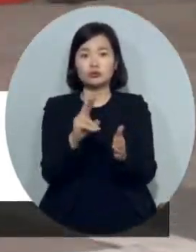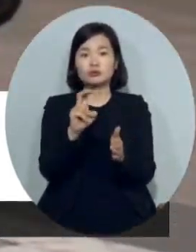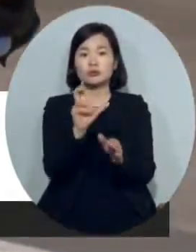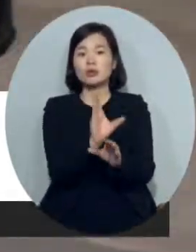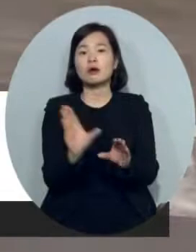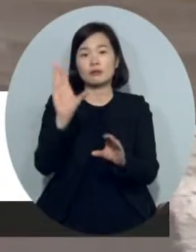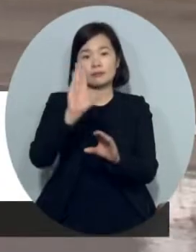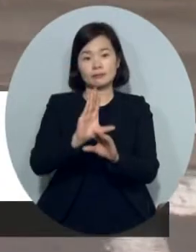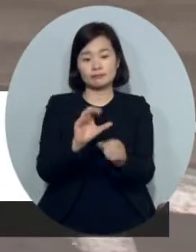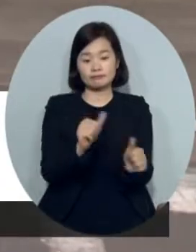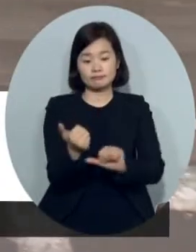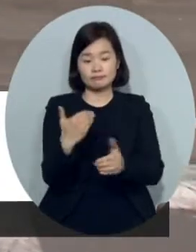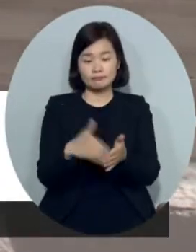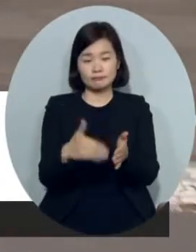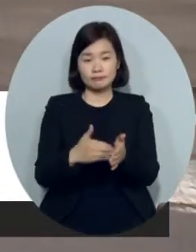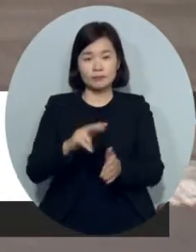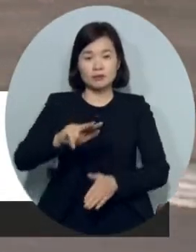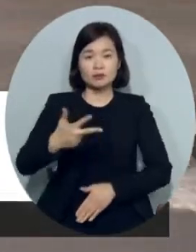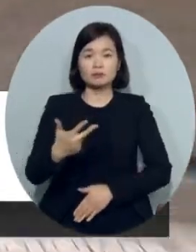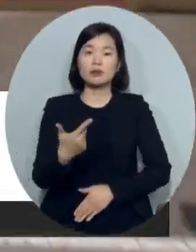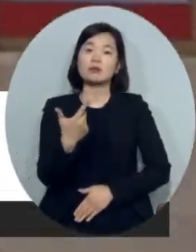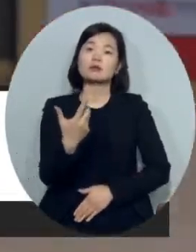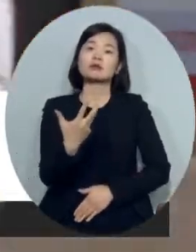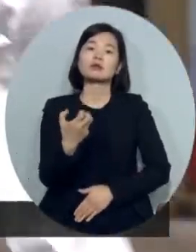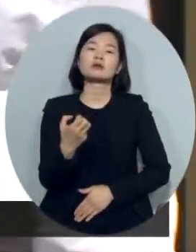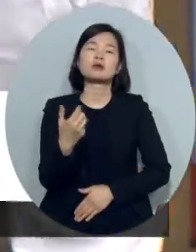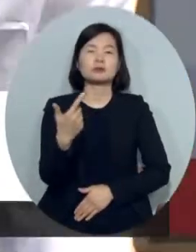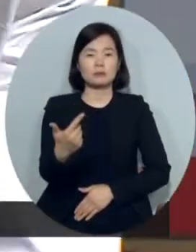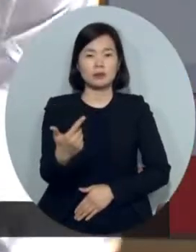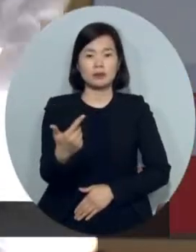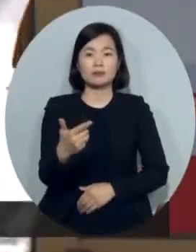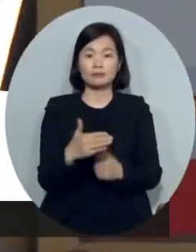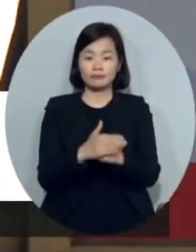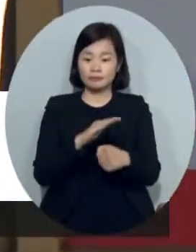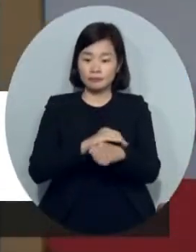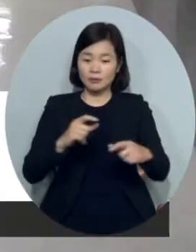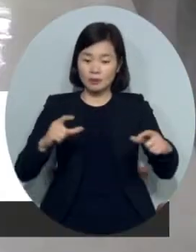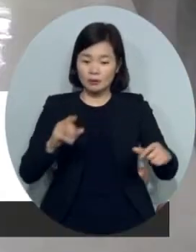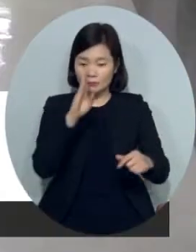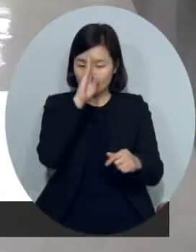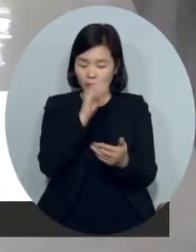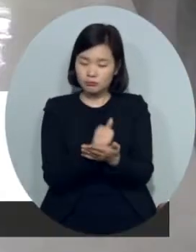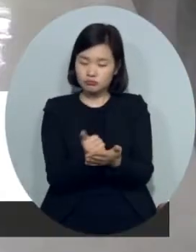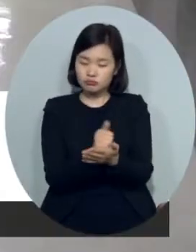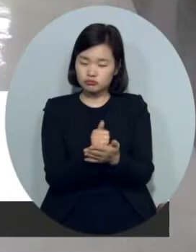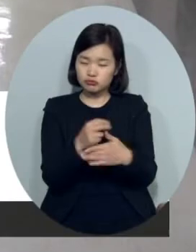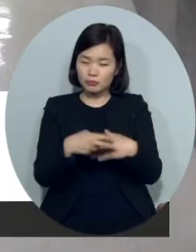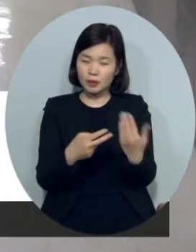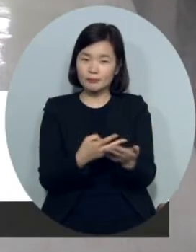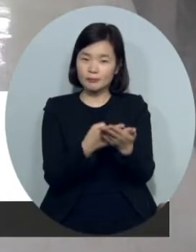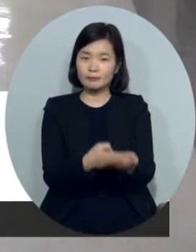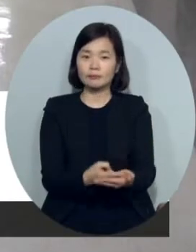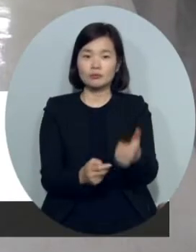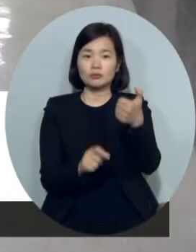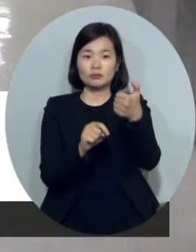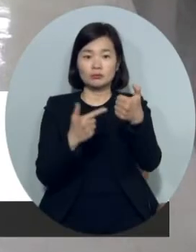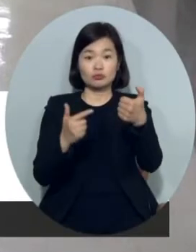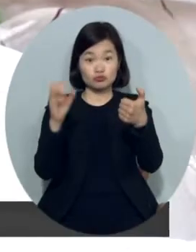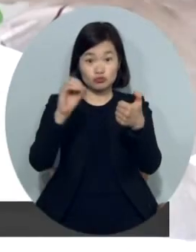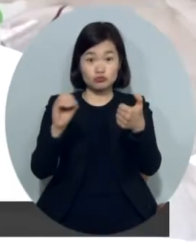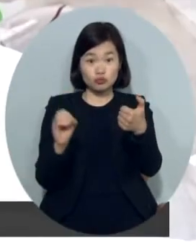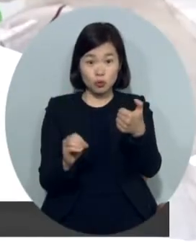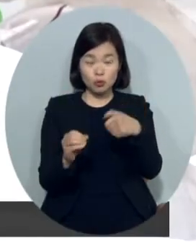늘어 누적 사망자는 700 일은 6명이 됐습니다 경북의 중증환자 병상 가동률은 50.6%